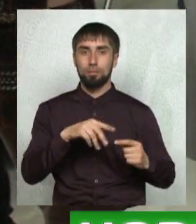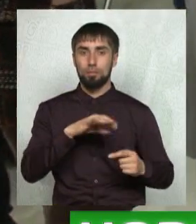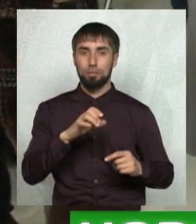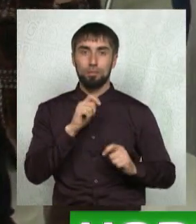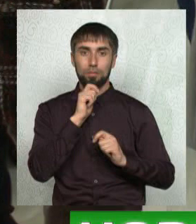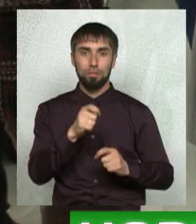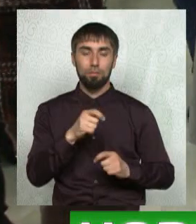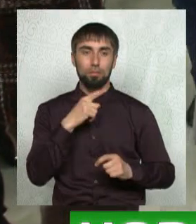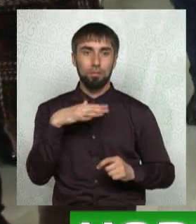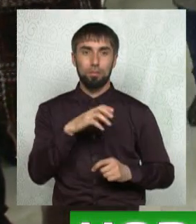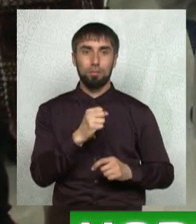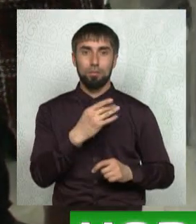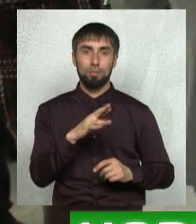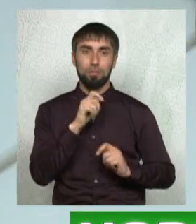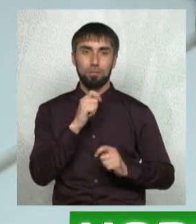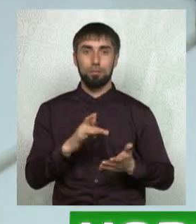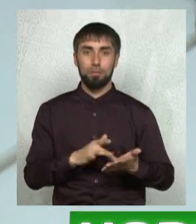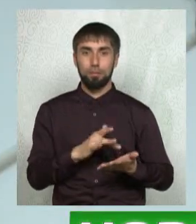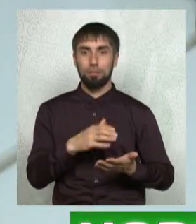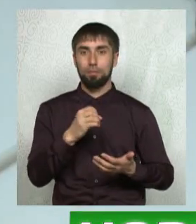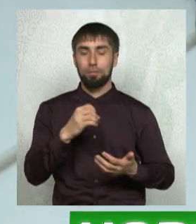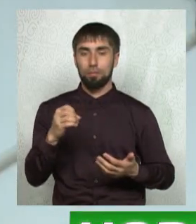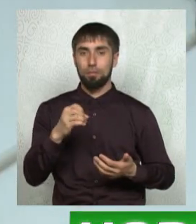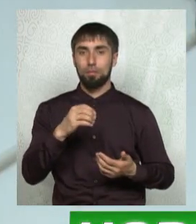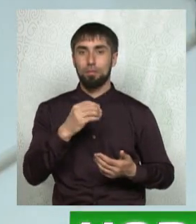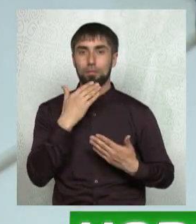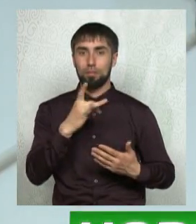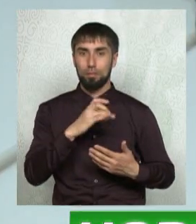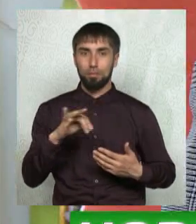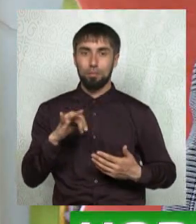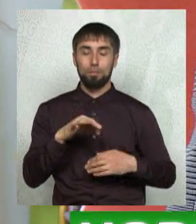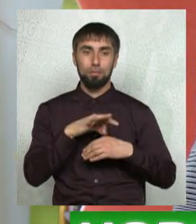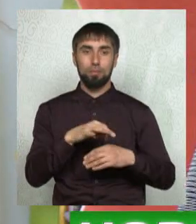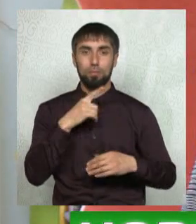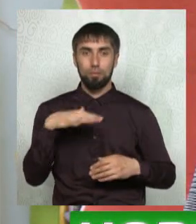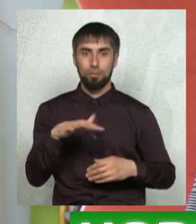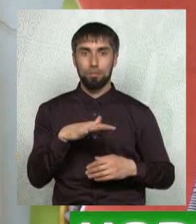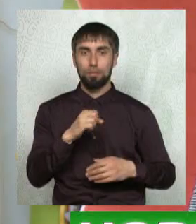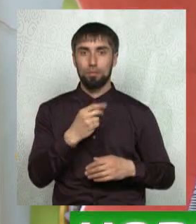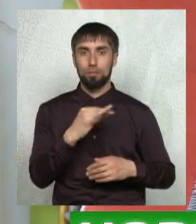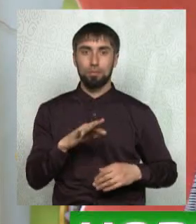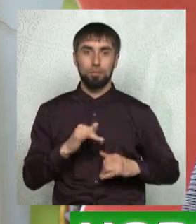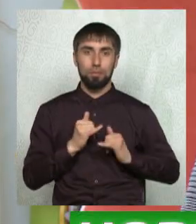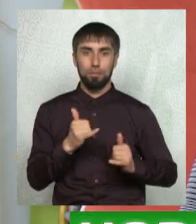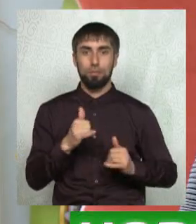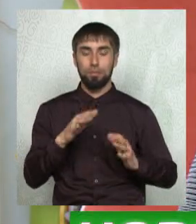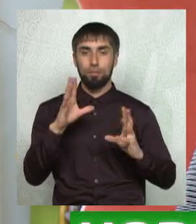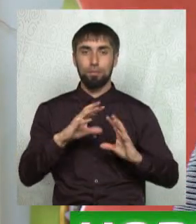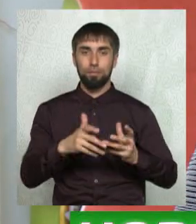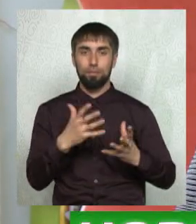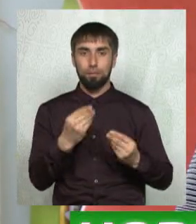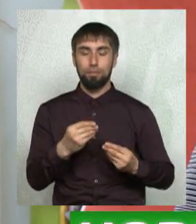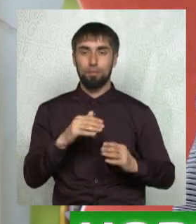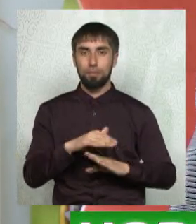рамках всероссийской акции «Подари книгу». Ее единороссы проводят по всей стране. Акция приурочена к Всемирному дню